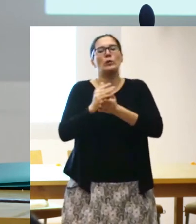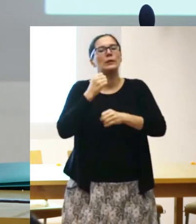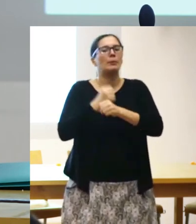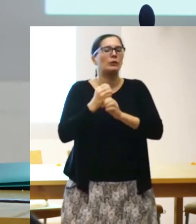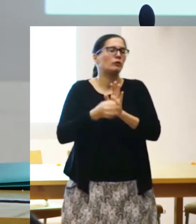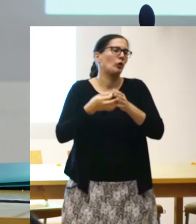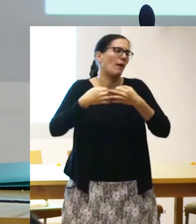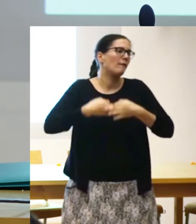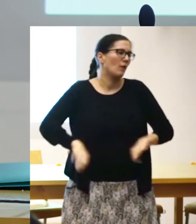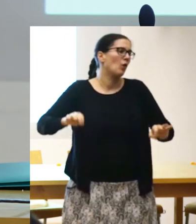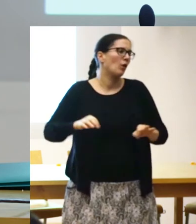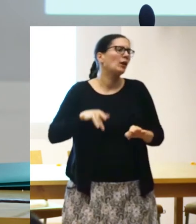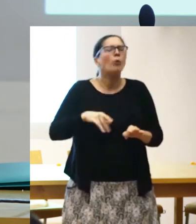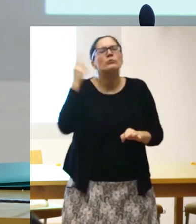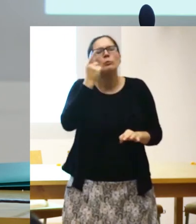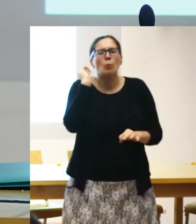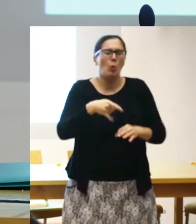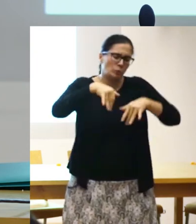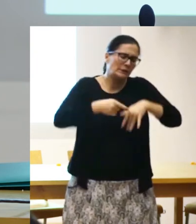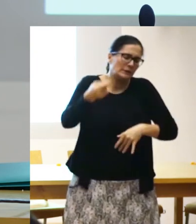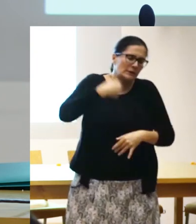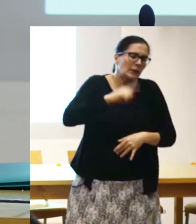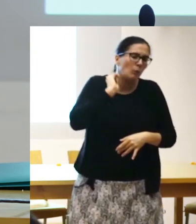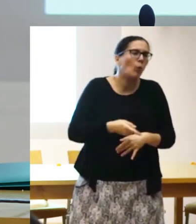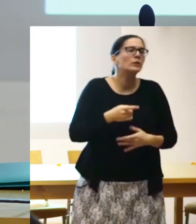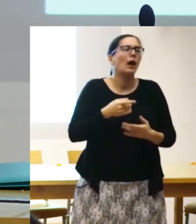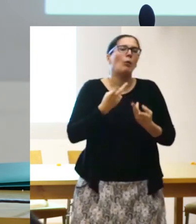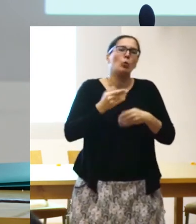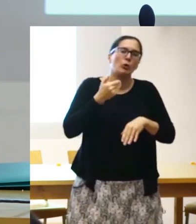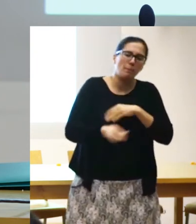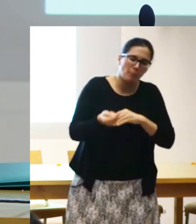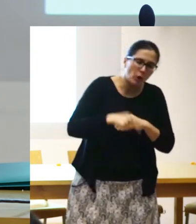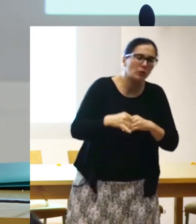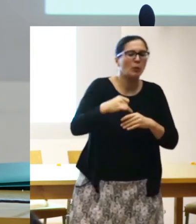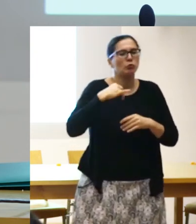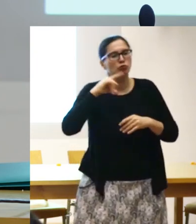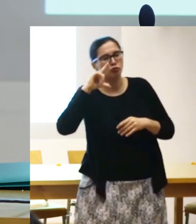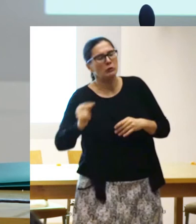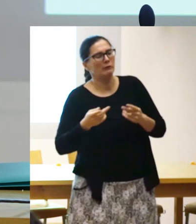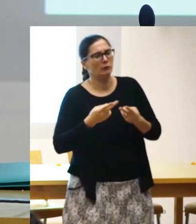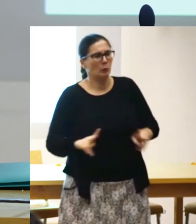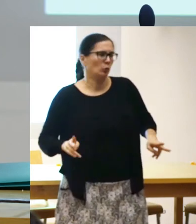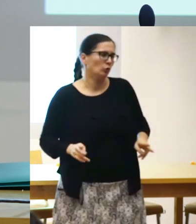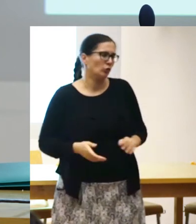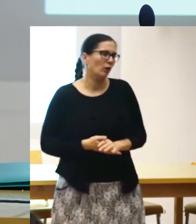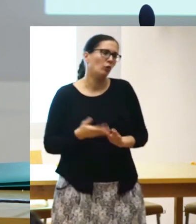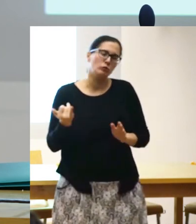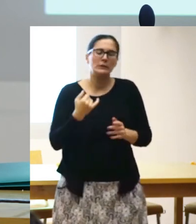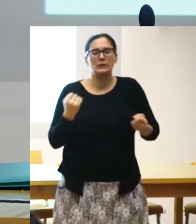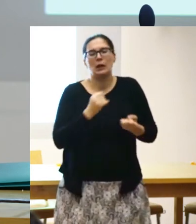kde je tam ano, potřeba být, ale pak jsou dny, kdy můžou přijít pozdě nebo odejít brzo, tak aby se to nějakým